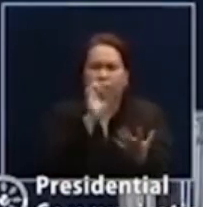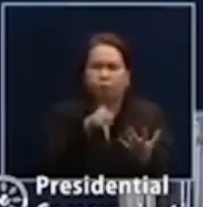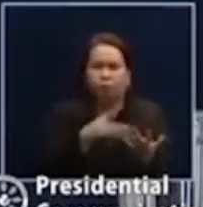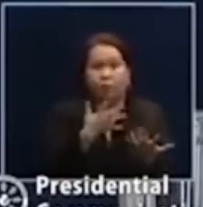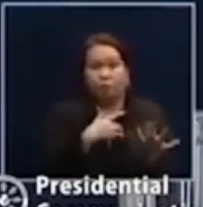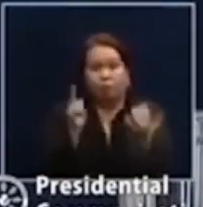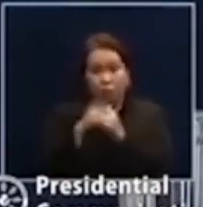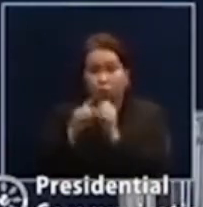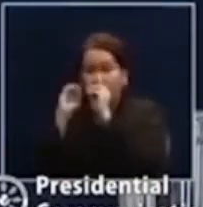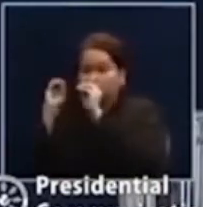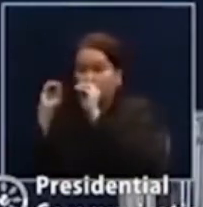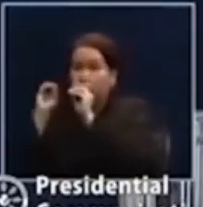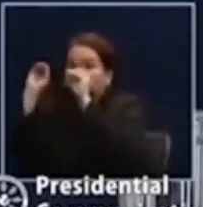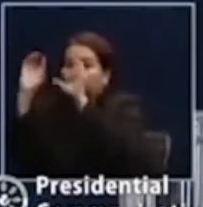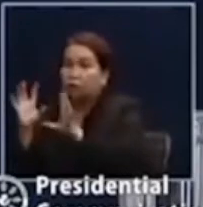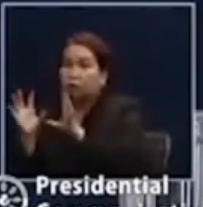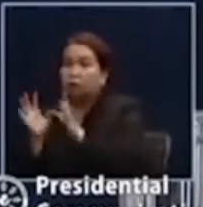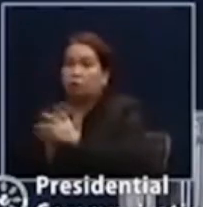kalungkutan.